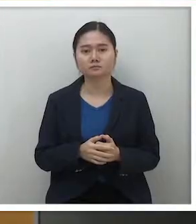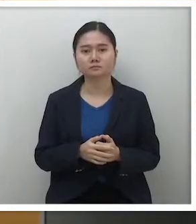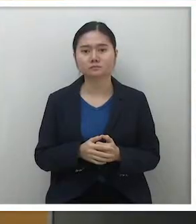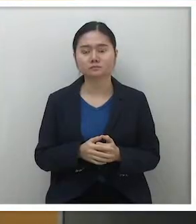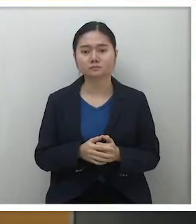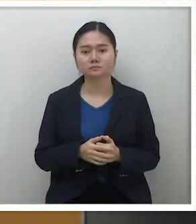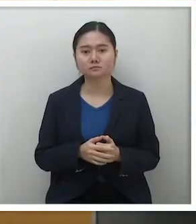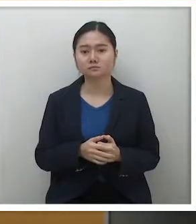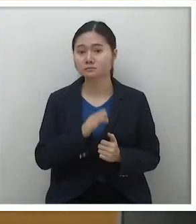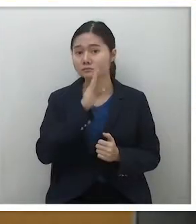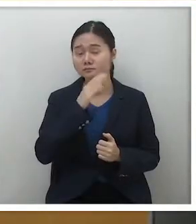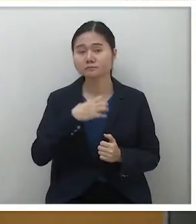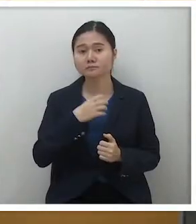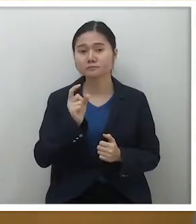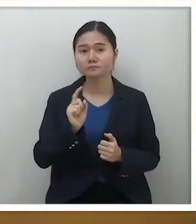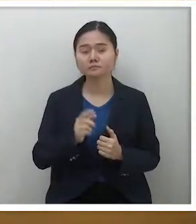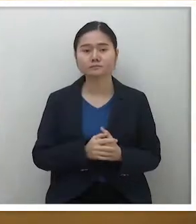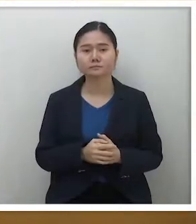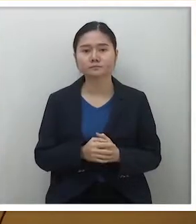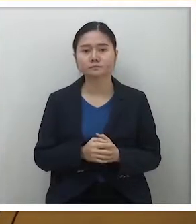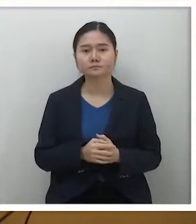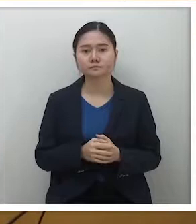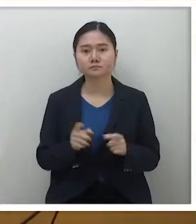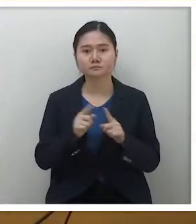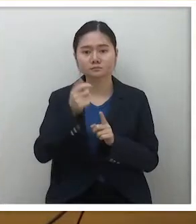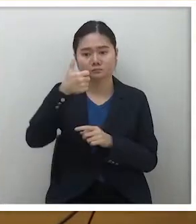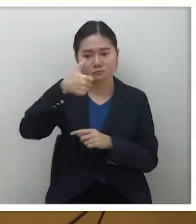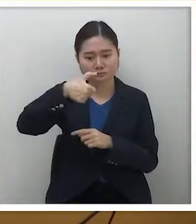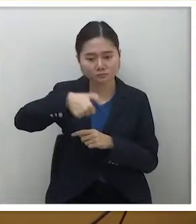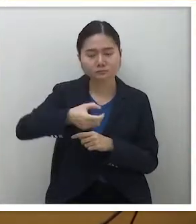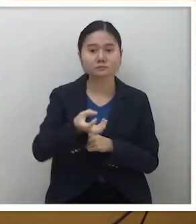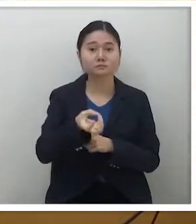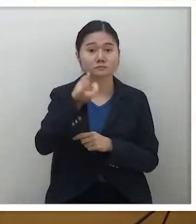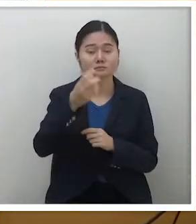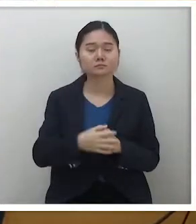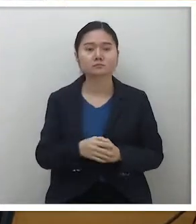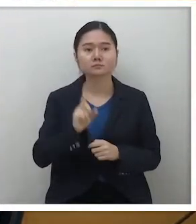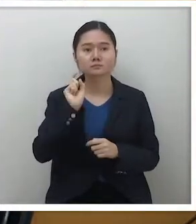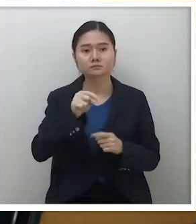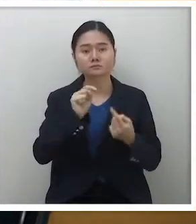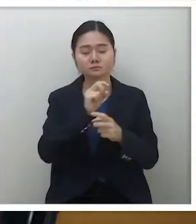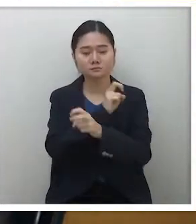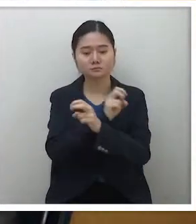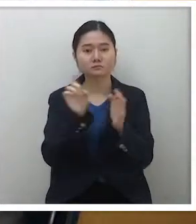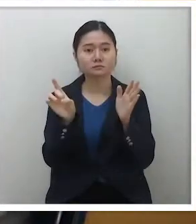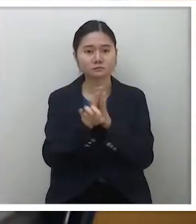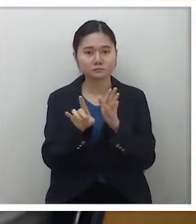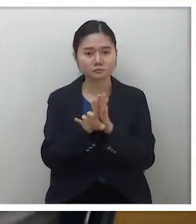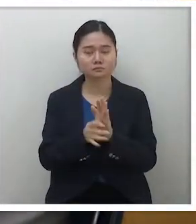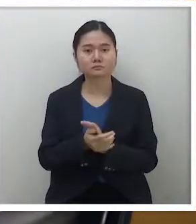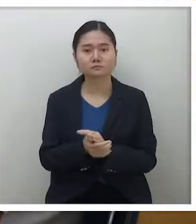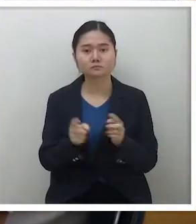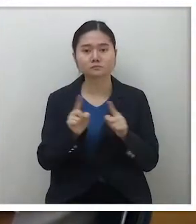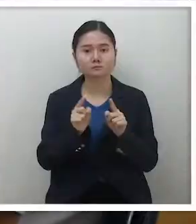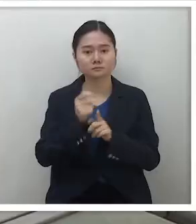นะถ้าเราอยากจะงอปลายงวงนิดนึงเรามาคลิกที่โบนสุดท้ายจับข้องงอเ